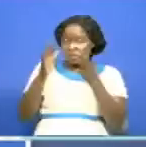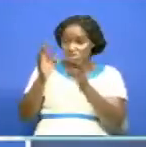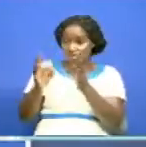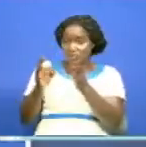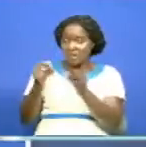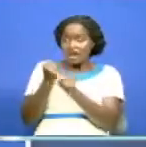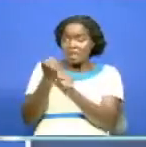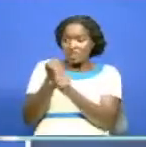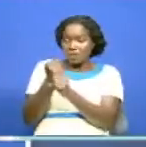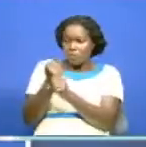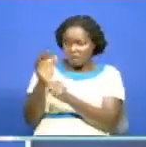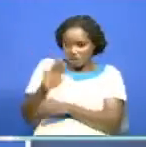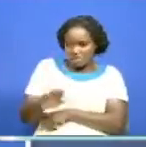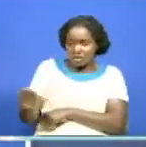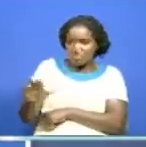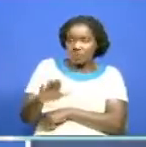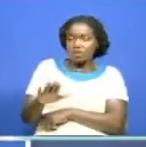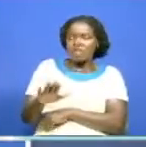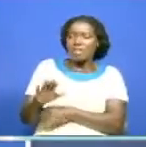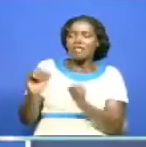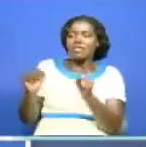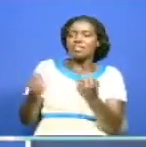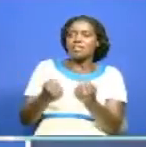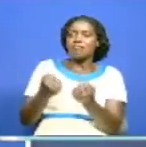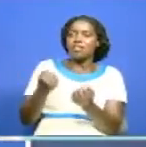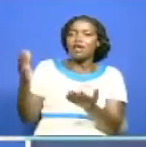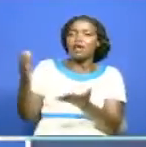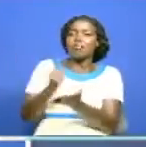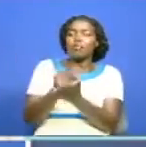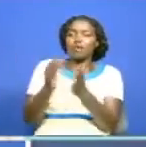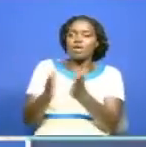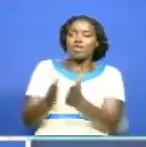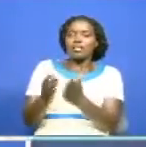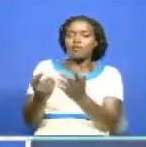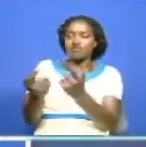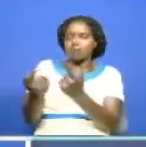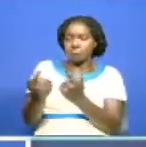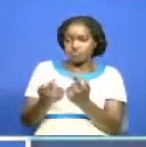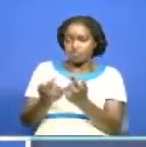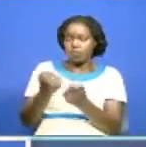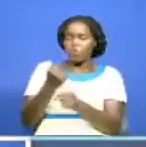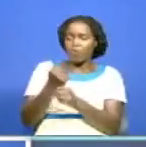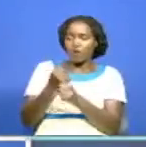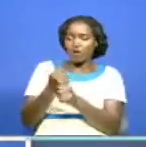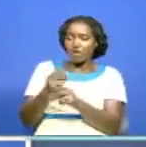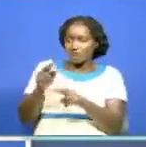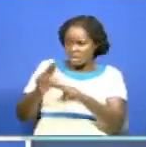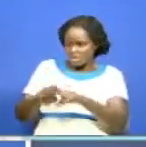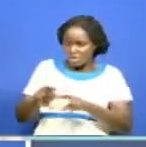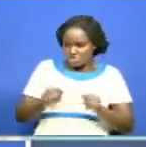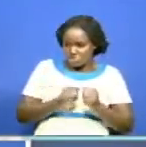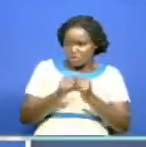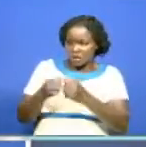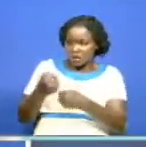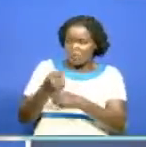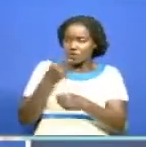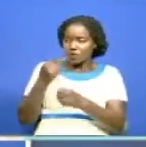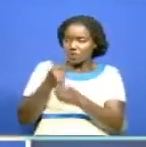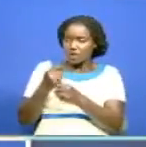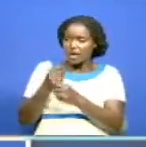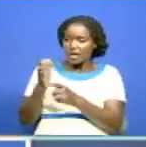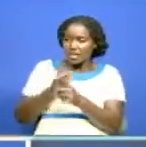salama. Lazima basi waajiri wetu wakuje kazini, tuweze kuketi na wao, tuhakikishe mazingira yako